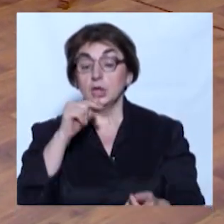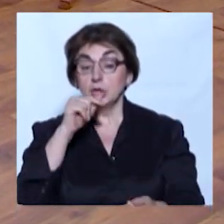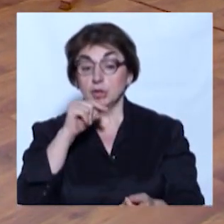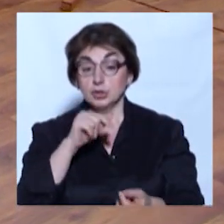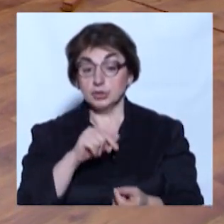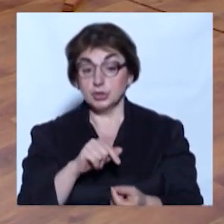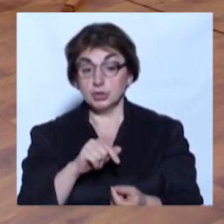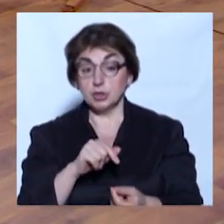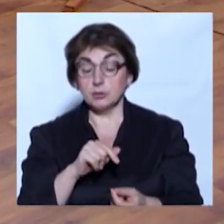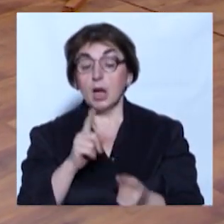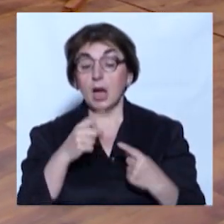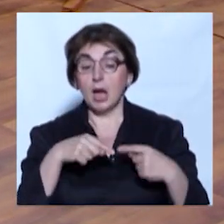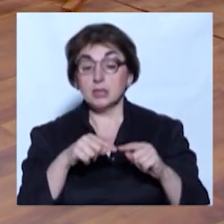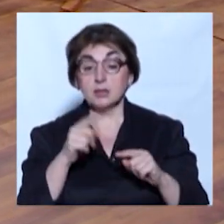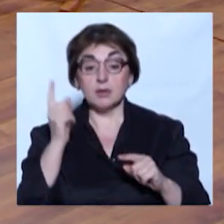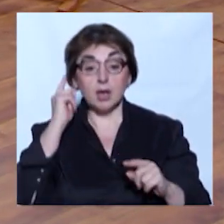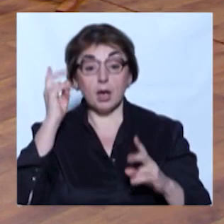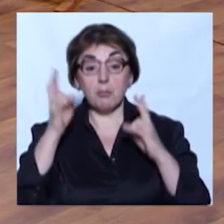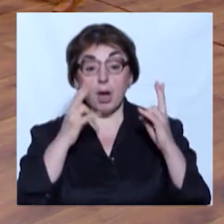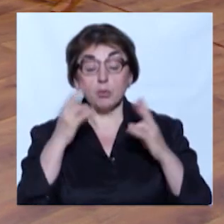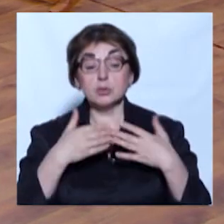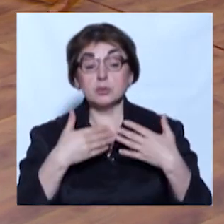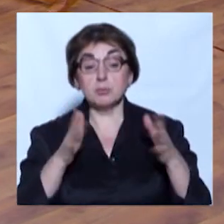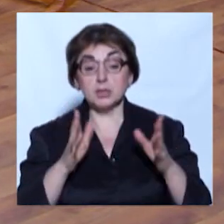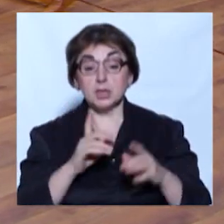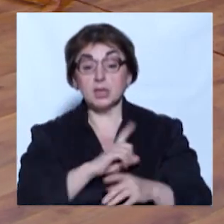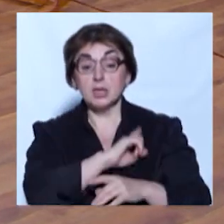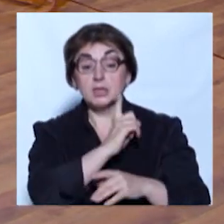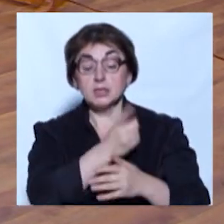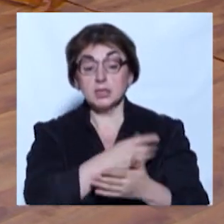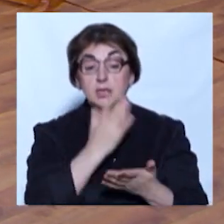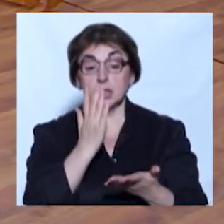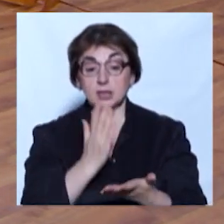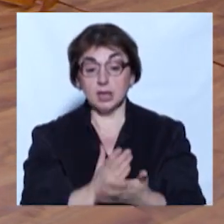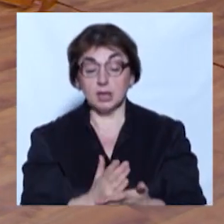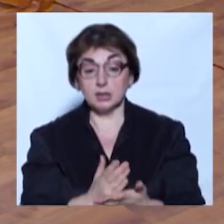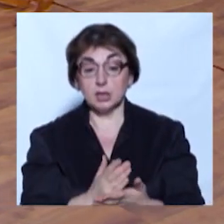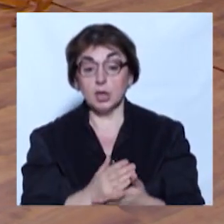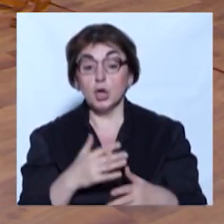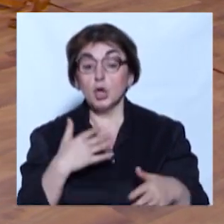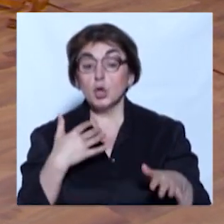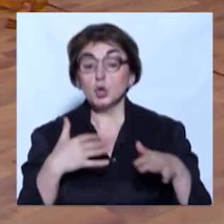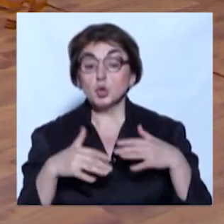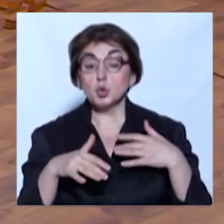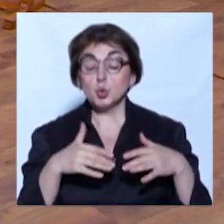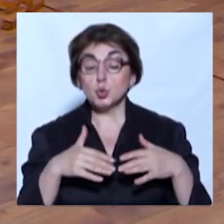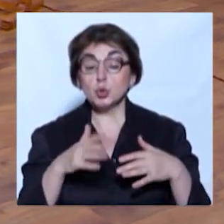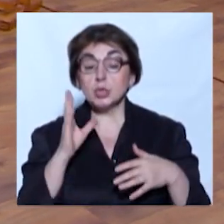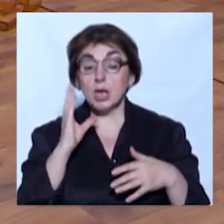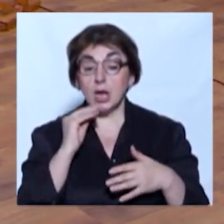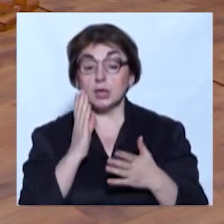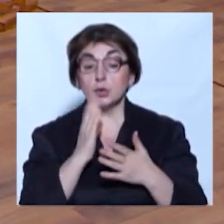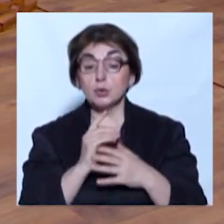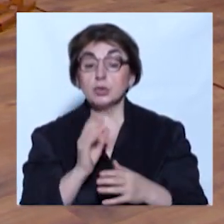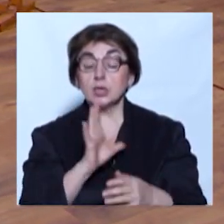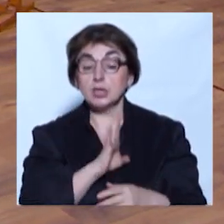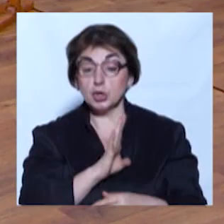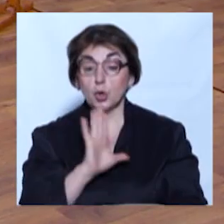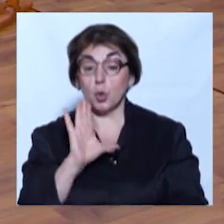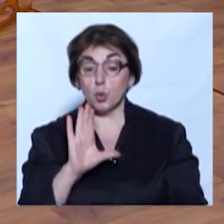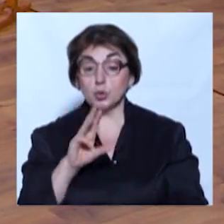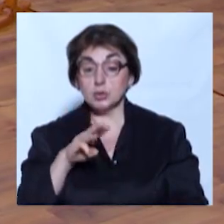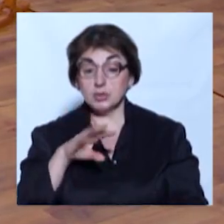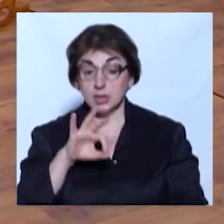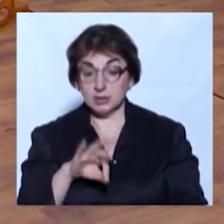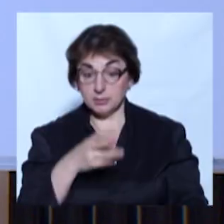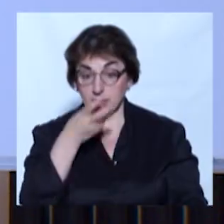Bamisat, Gerats, Upro Mete Ikneba, Zlieri Ikneba, Anu, Susti Ikneba Rote, Susti Gerai Rotesat, 5